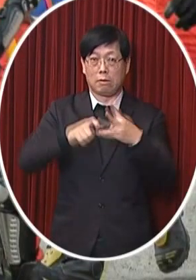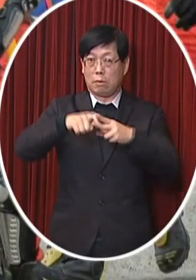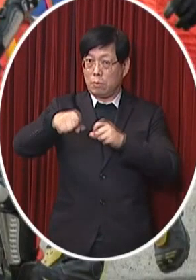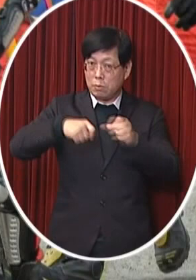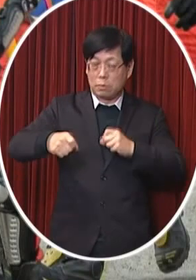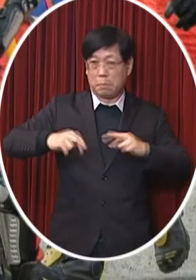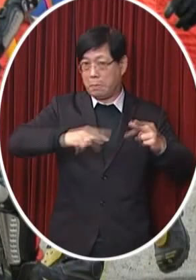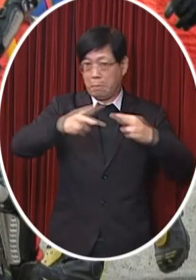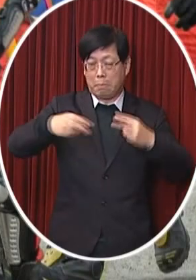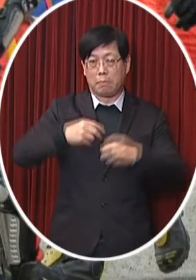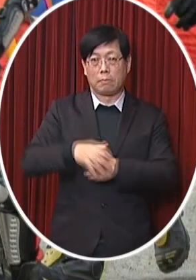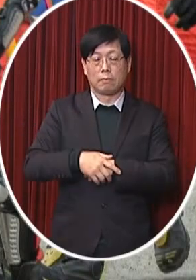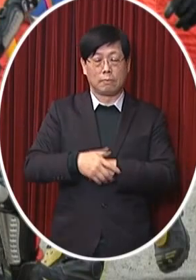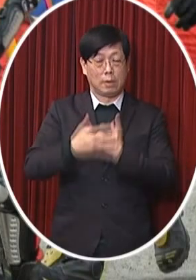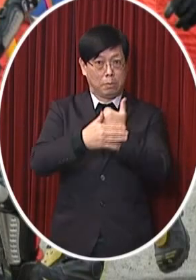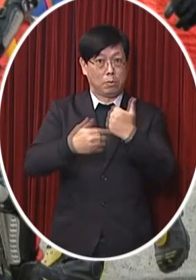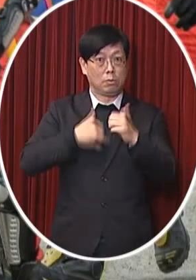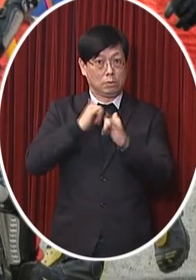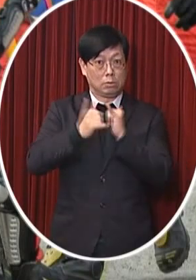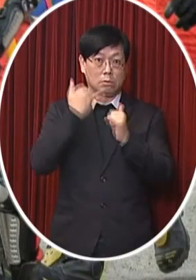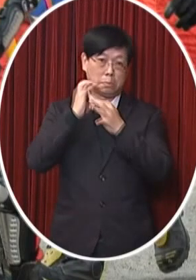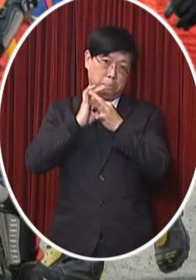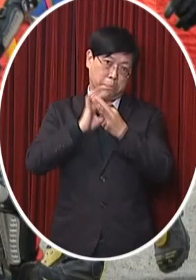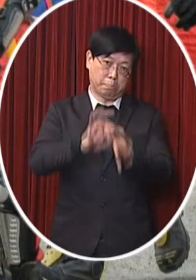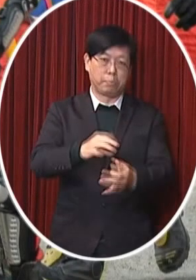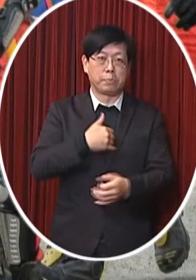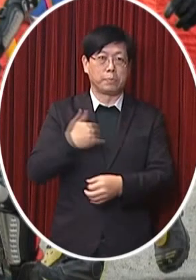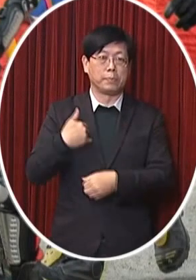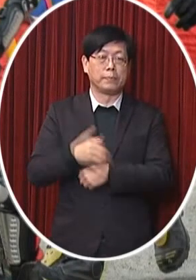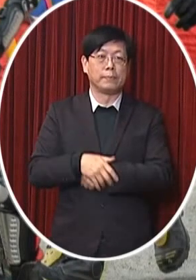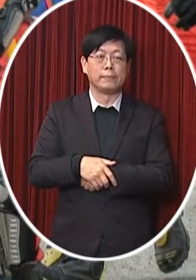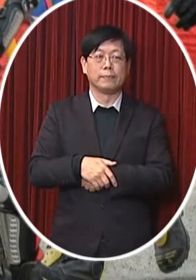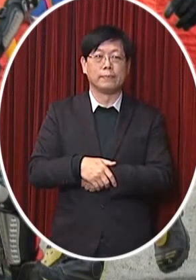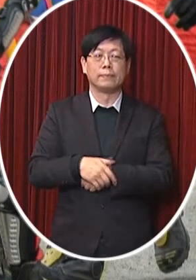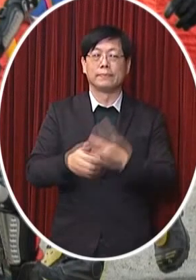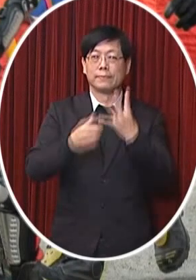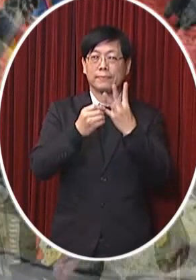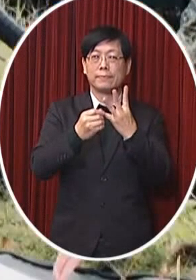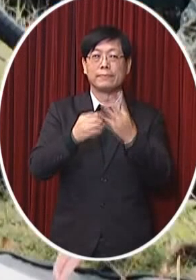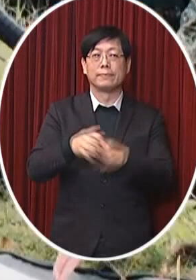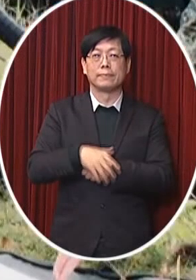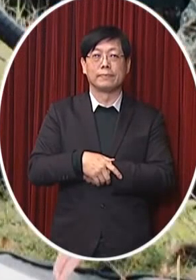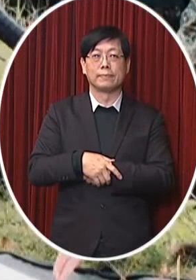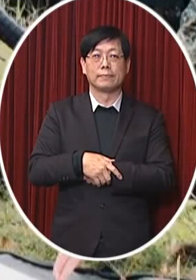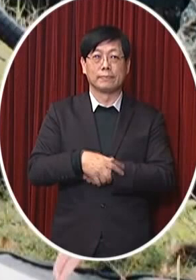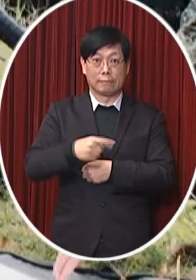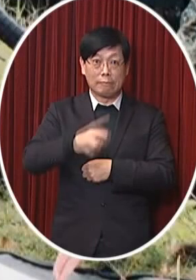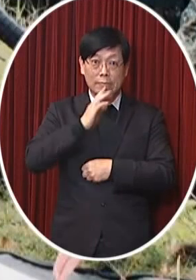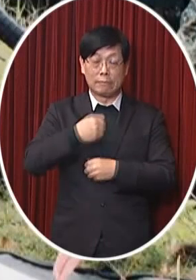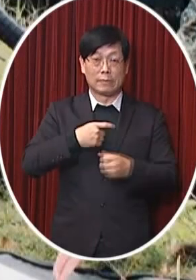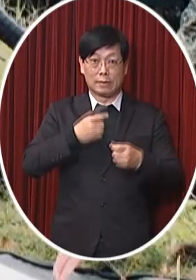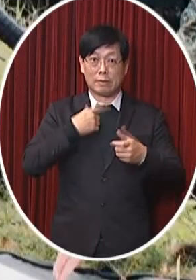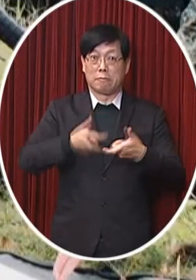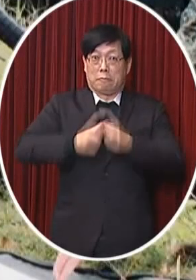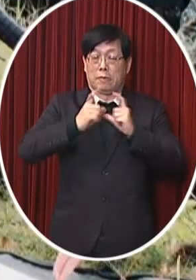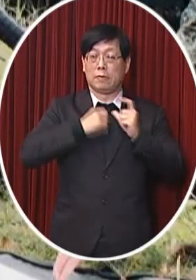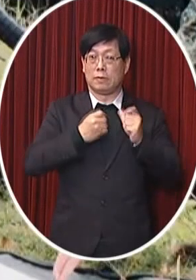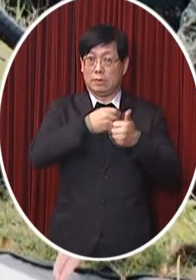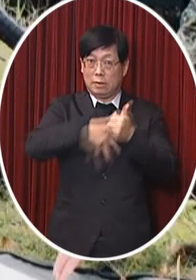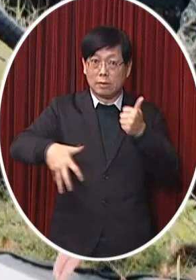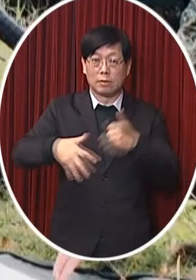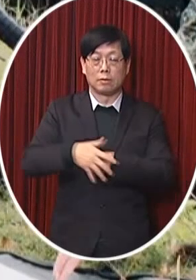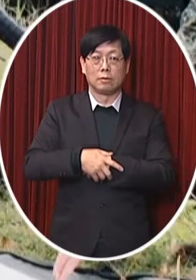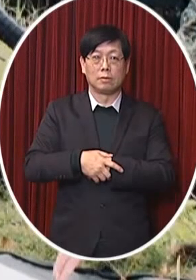抢修等确保社会持续运作的任务。第四，则是后备系统。未来我们